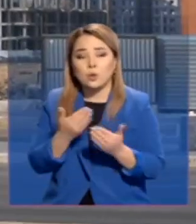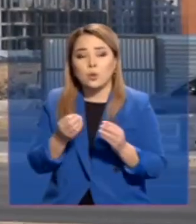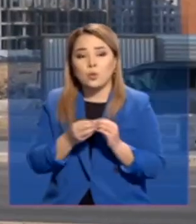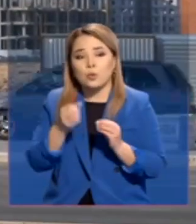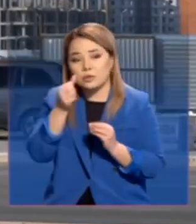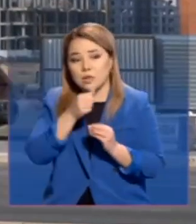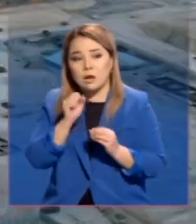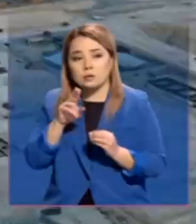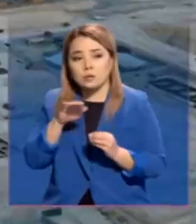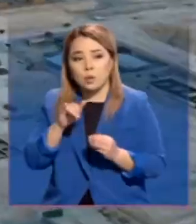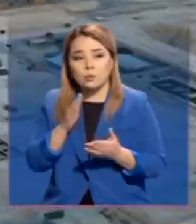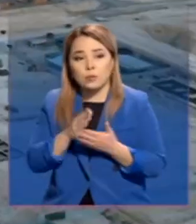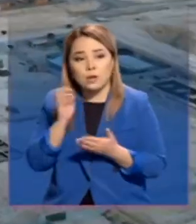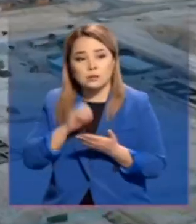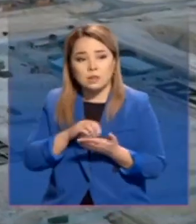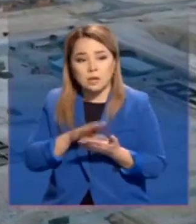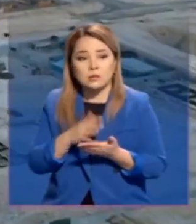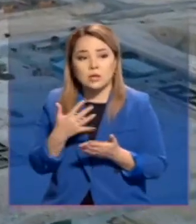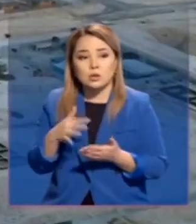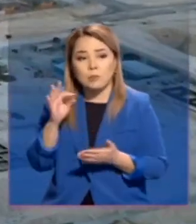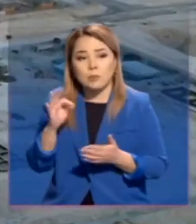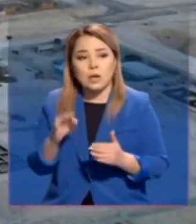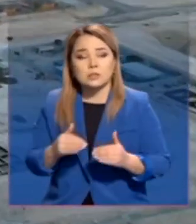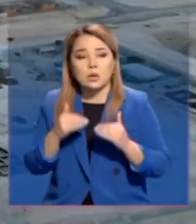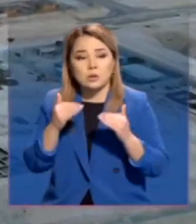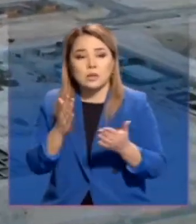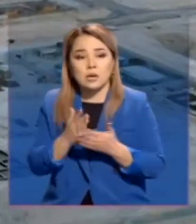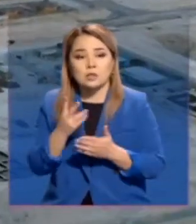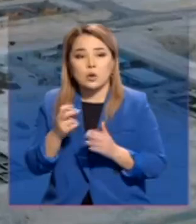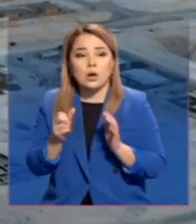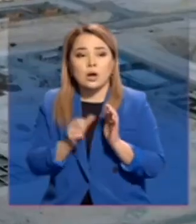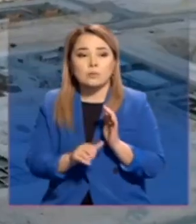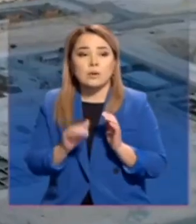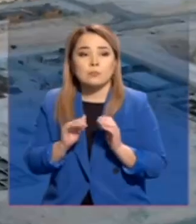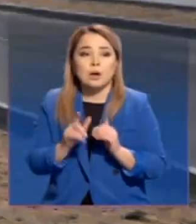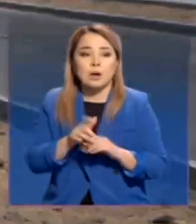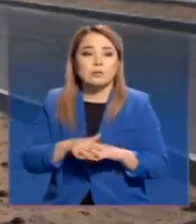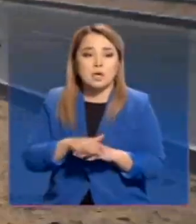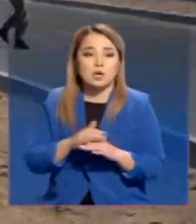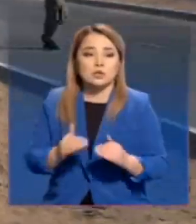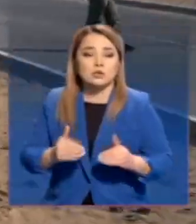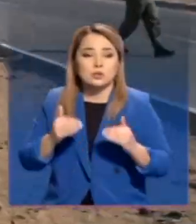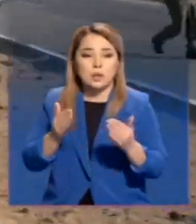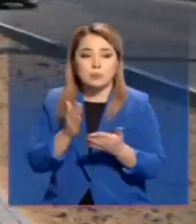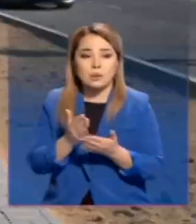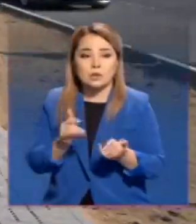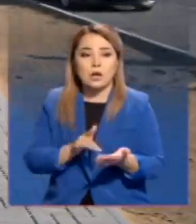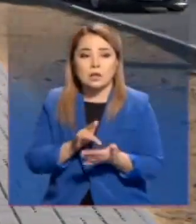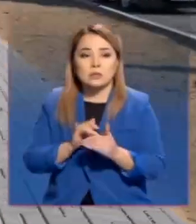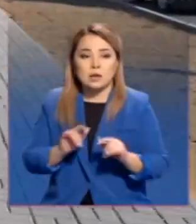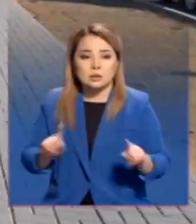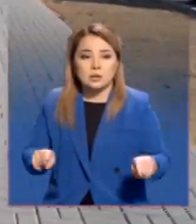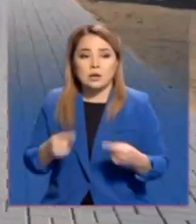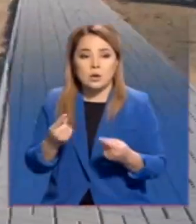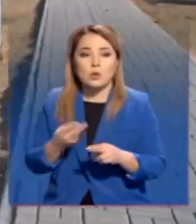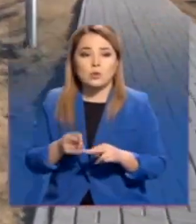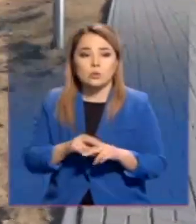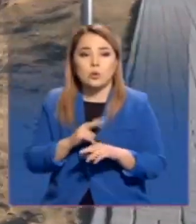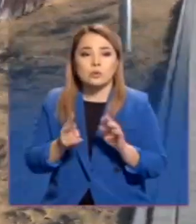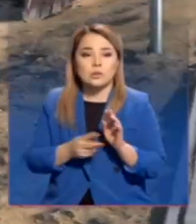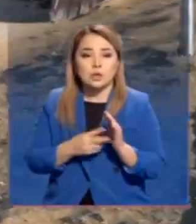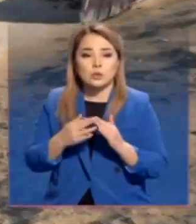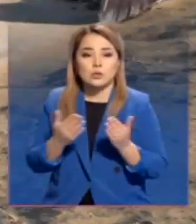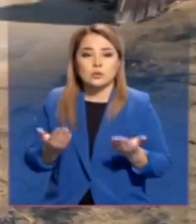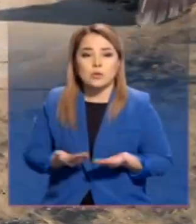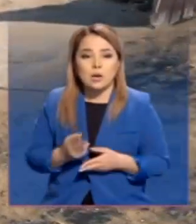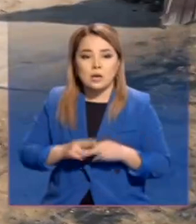жылда Ақтауда халық саны 50%-ға өсіп, 260 мың адамға жеткен. Қала одан әрі дами бермек. Тағы 17 шағын